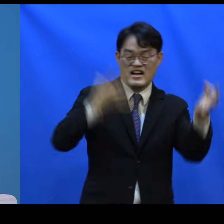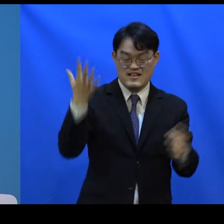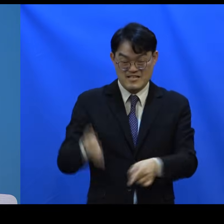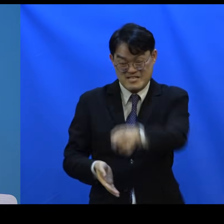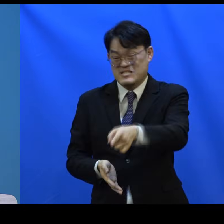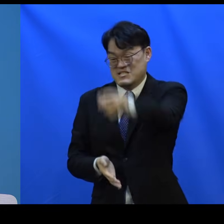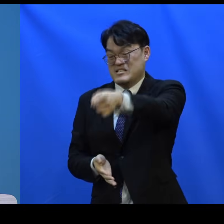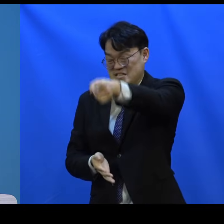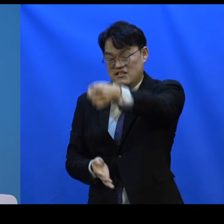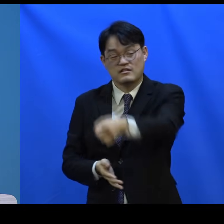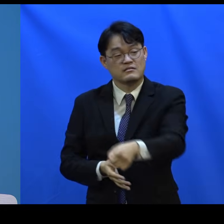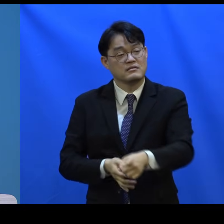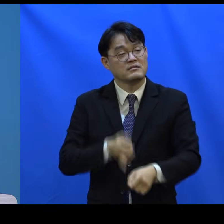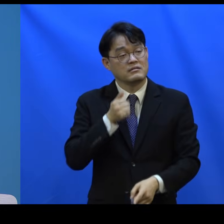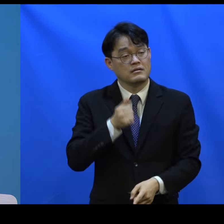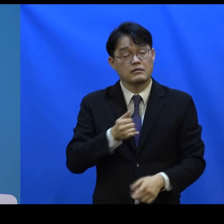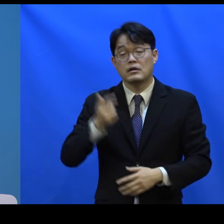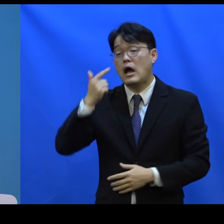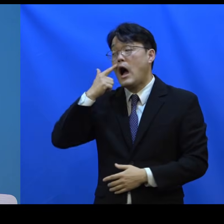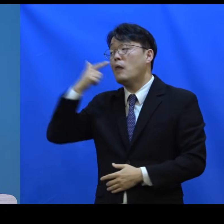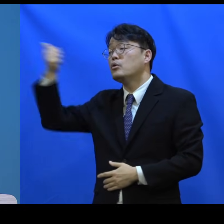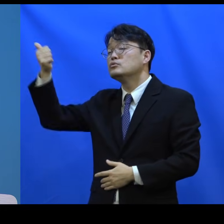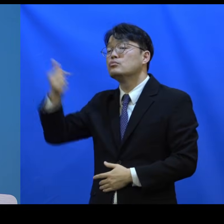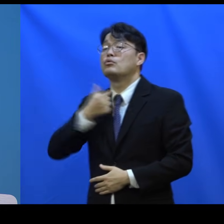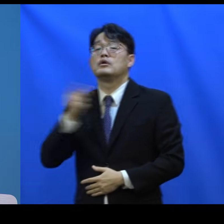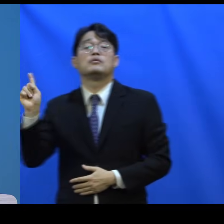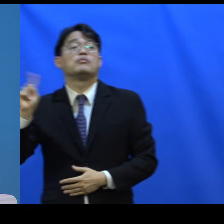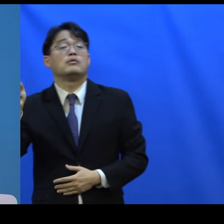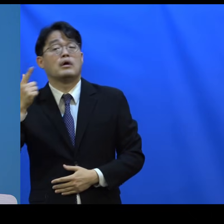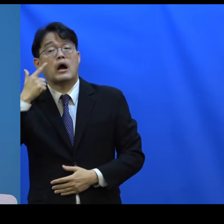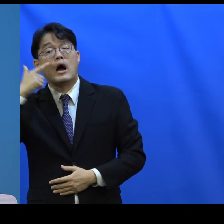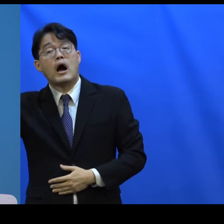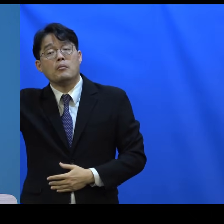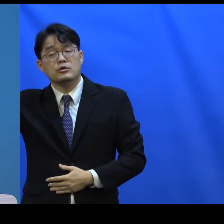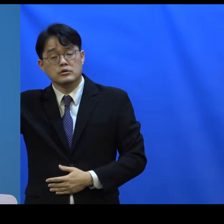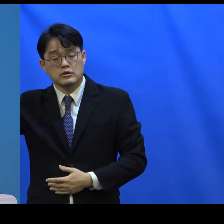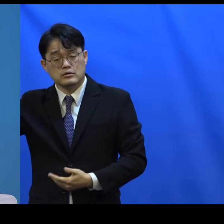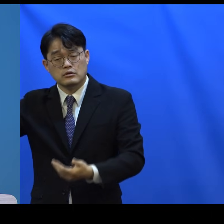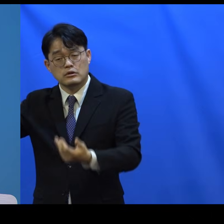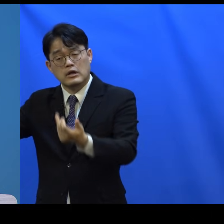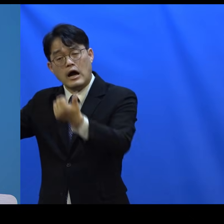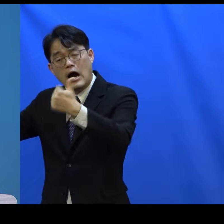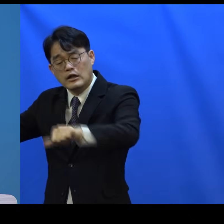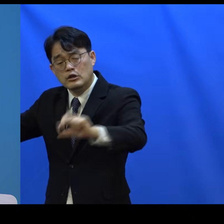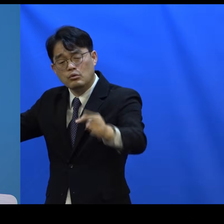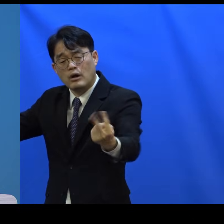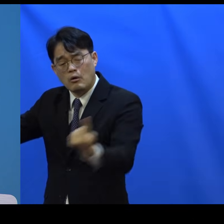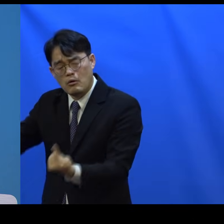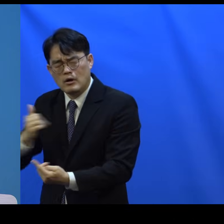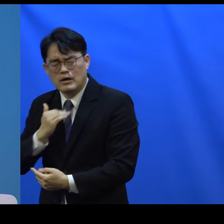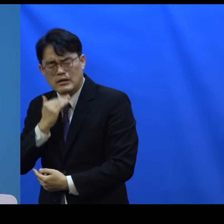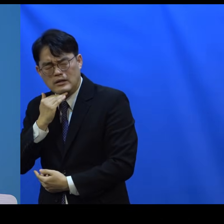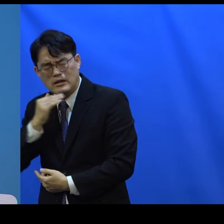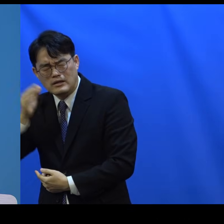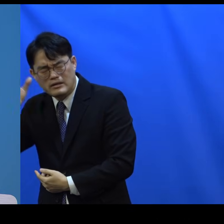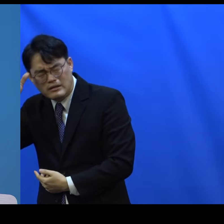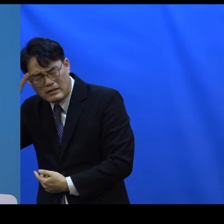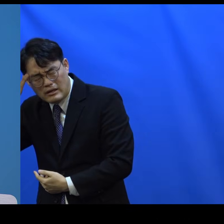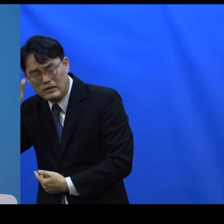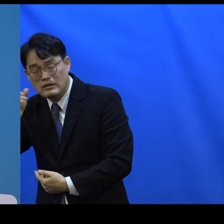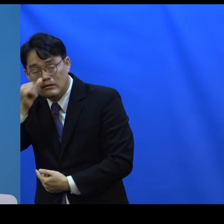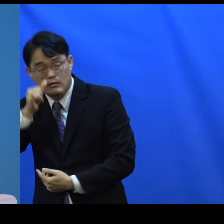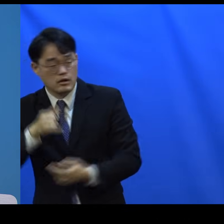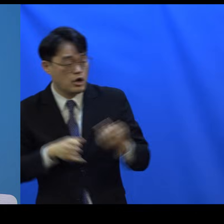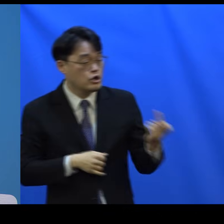거예요. 아버지는 동생을 사랑하는 거예요. 근데 그 아버지가 사랑하는 그 동생을